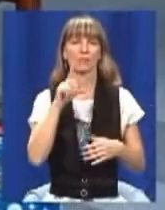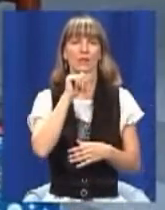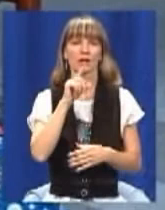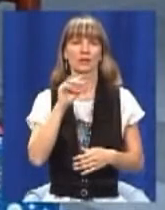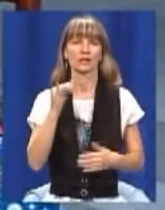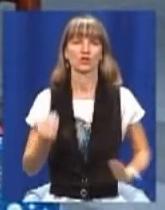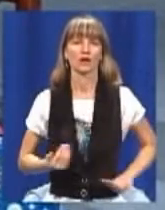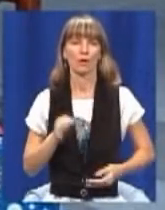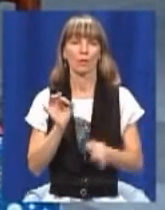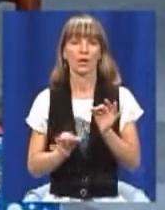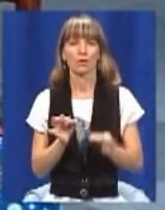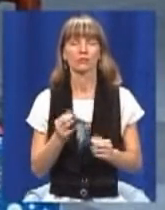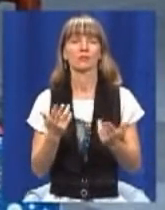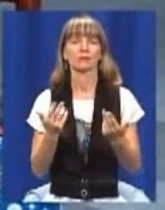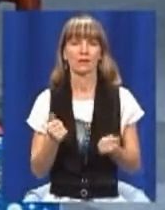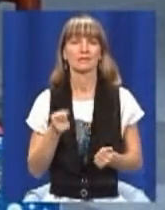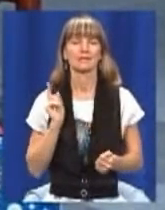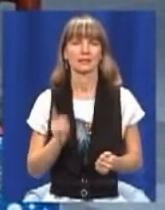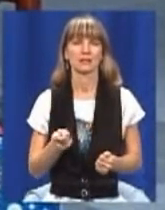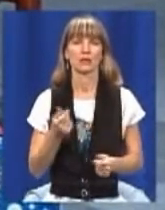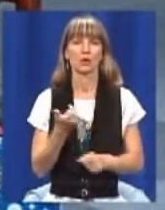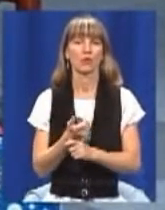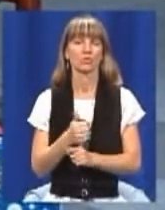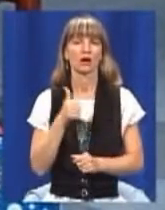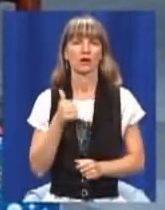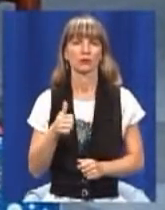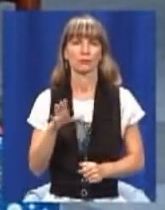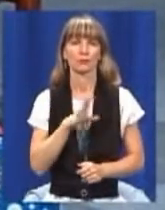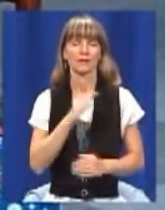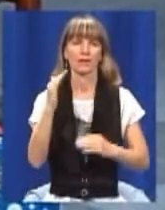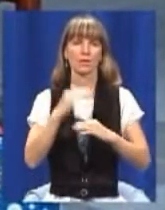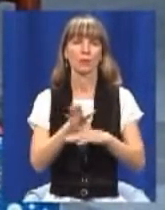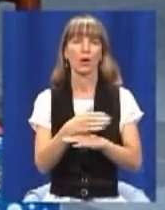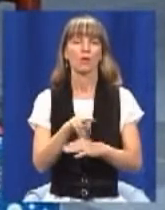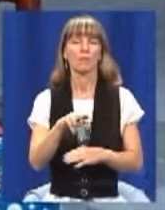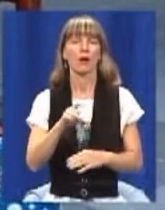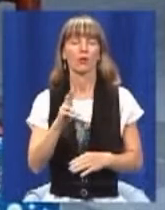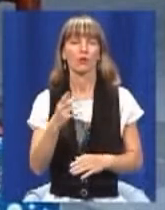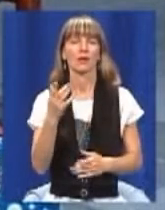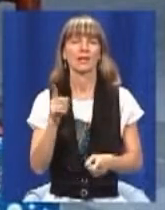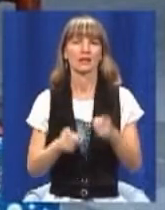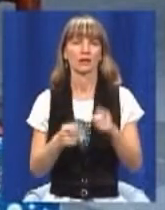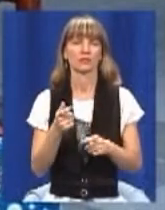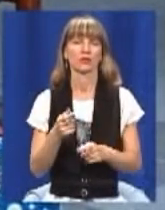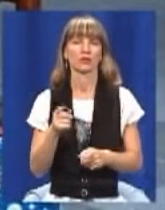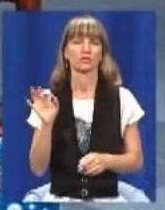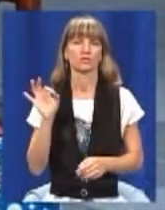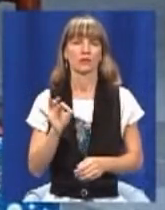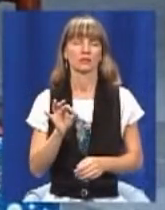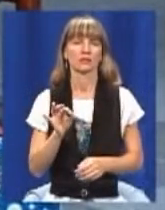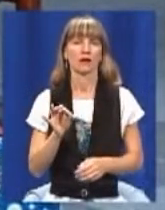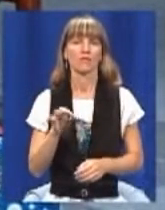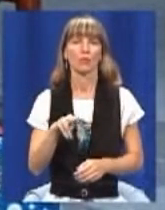жива природа. Да, дійсно, насправді дуже класно вийти ввечері, погуляти в парку, тим паче інколи, дуже часто, до речі, в парках є